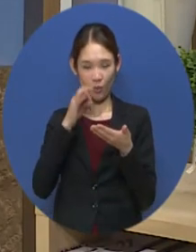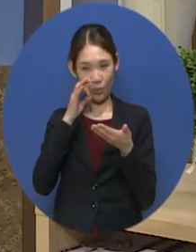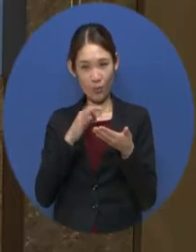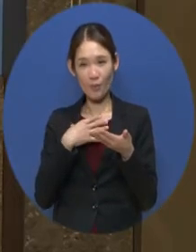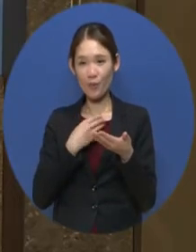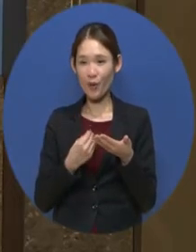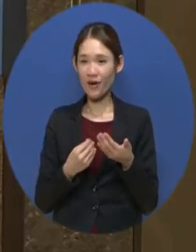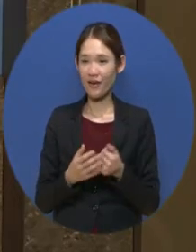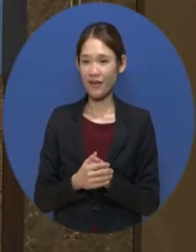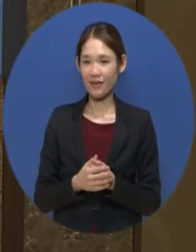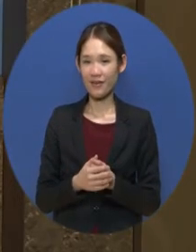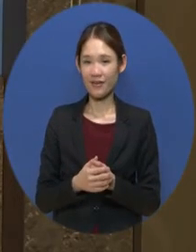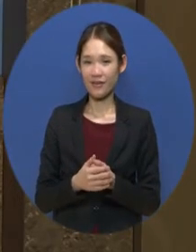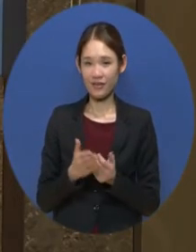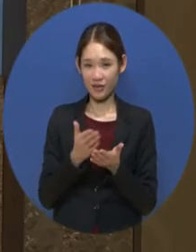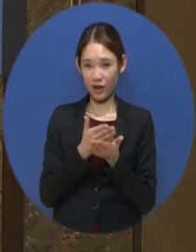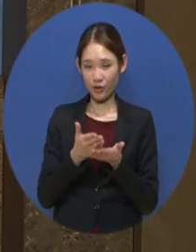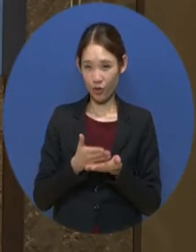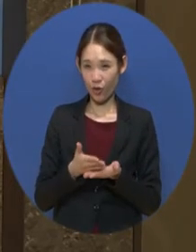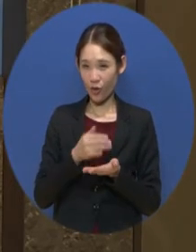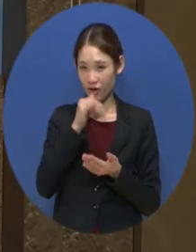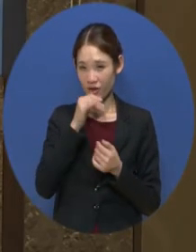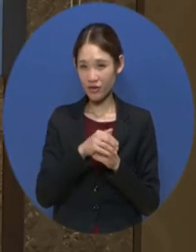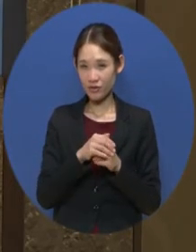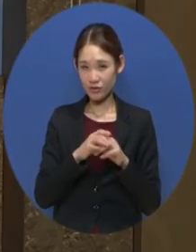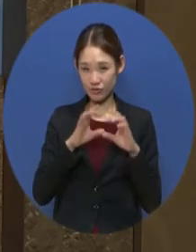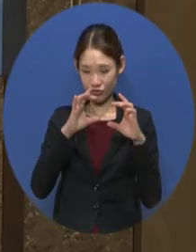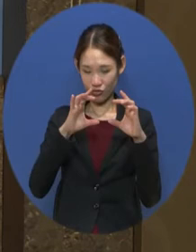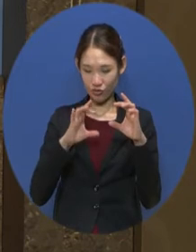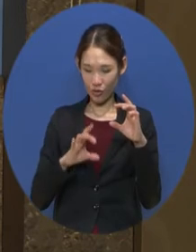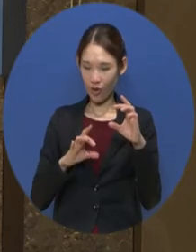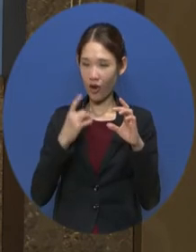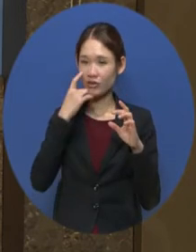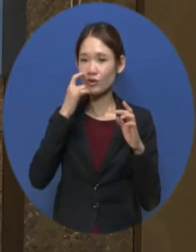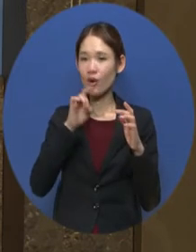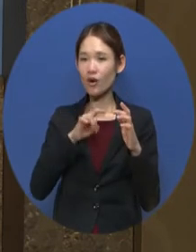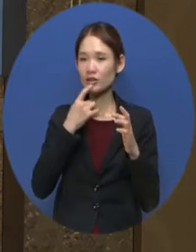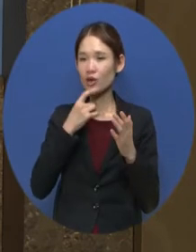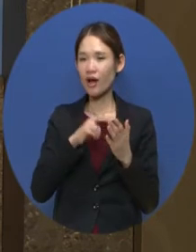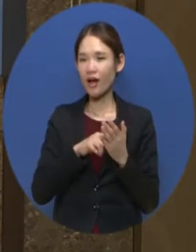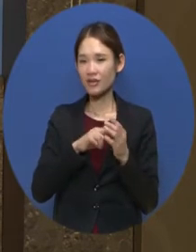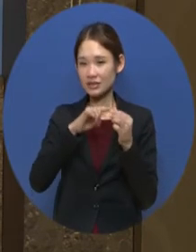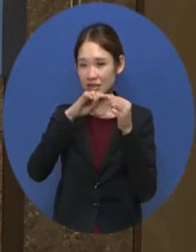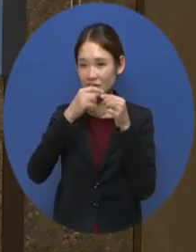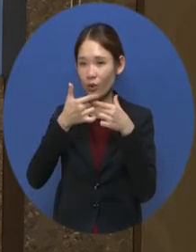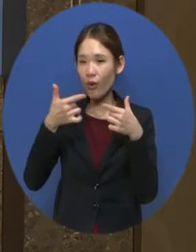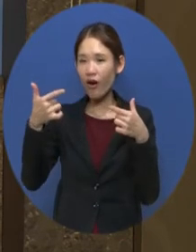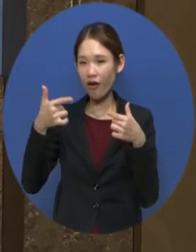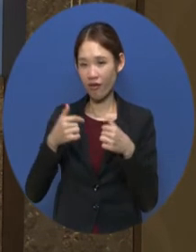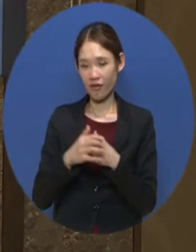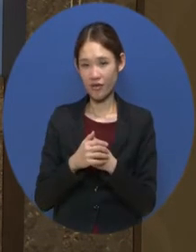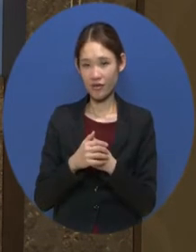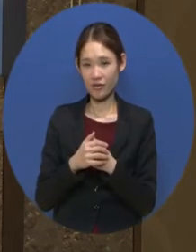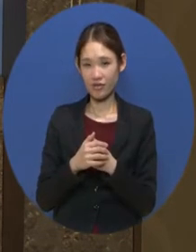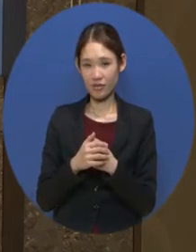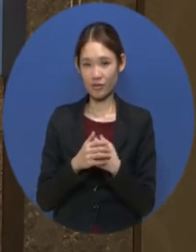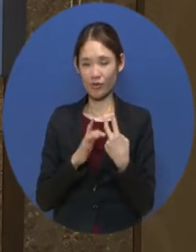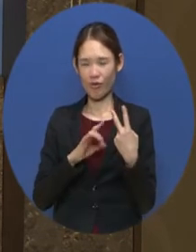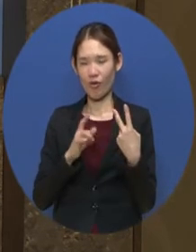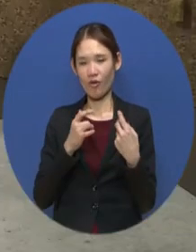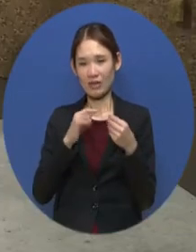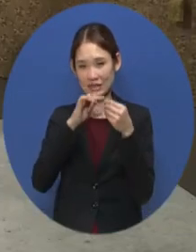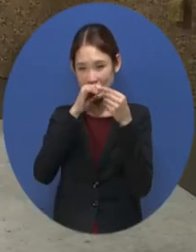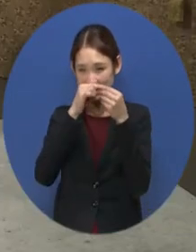네네. 나뉘어져 있으니까 네, 맞아요. 눈에도 더 이제 잘 들어오고 글씨가 크죠. 네. 예. 설명서보다 몇 배는 더 큽니다.